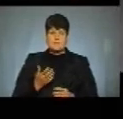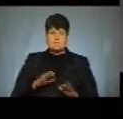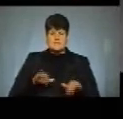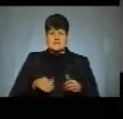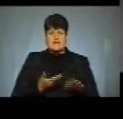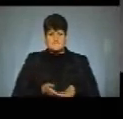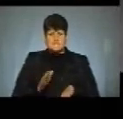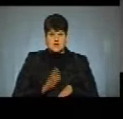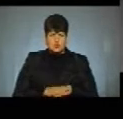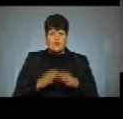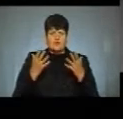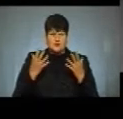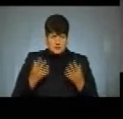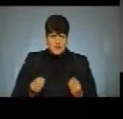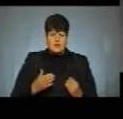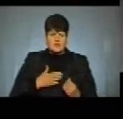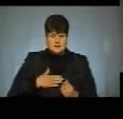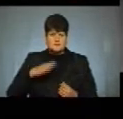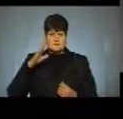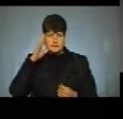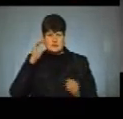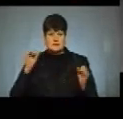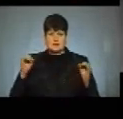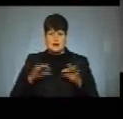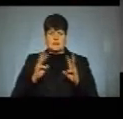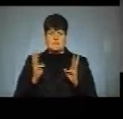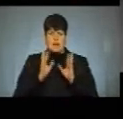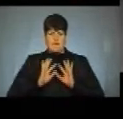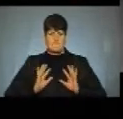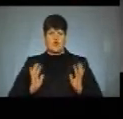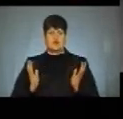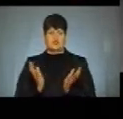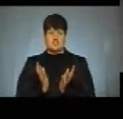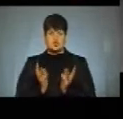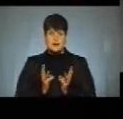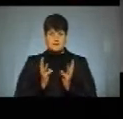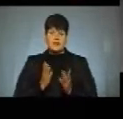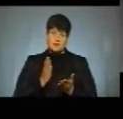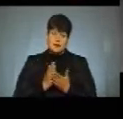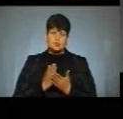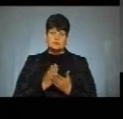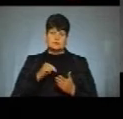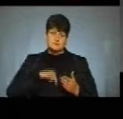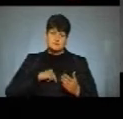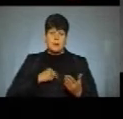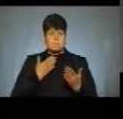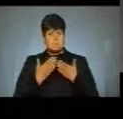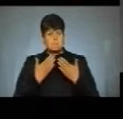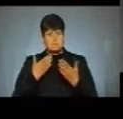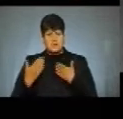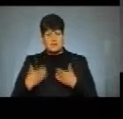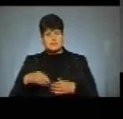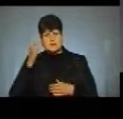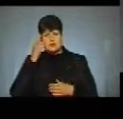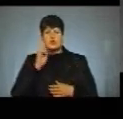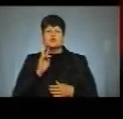дня наші бійці збираються біля вогнища і мають такі душевні бесіди, згадують, хто як